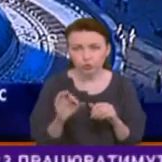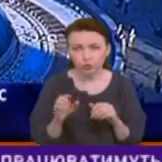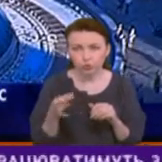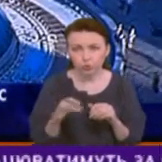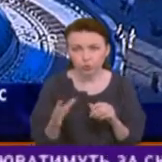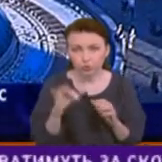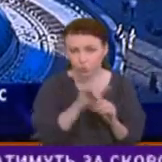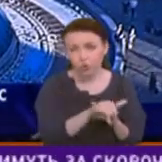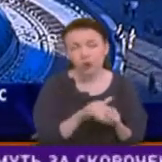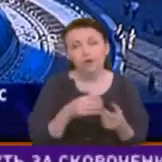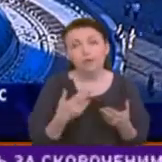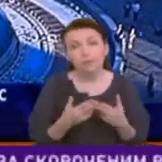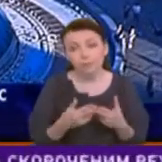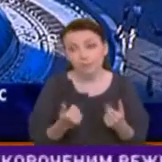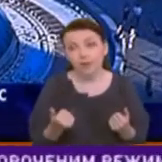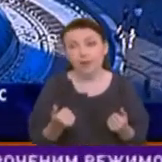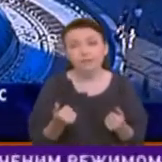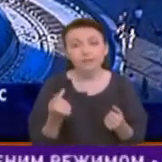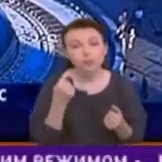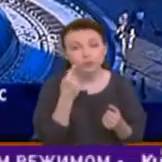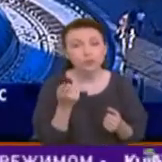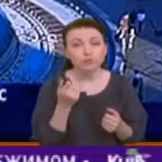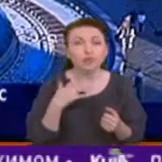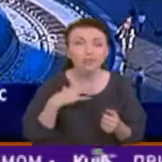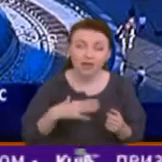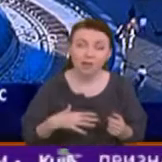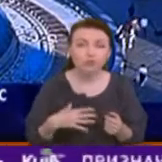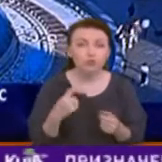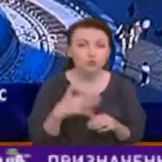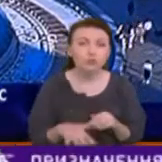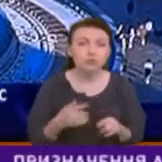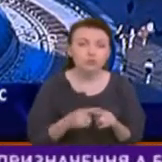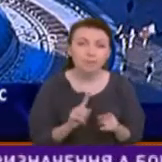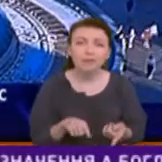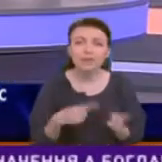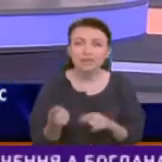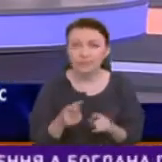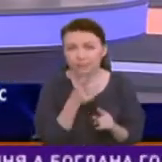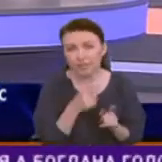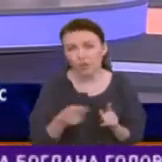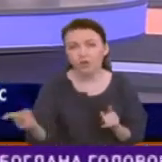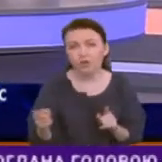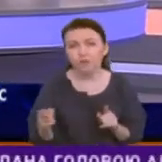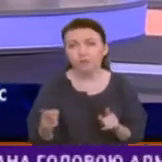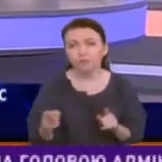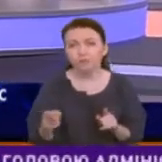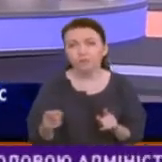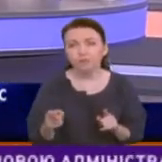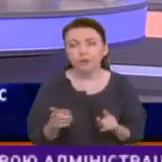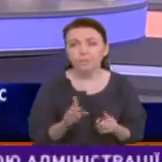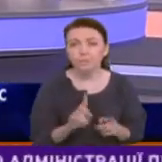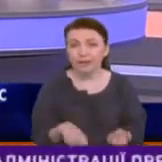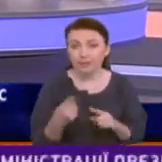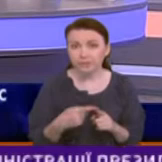Ну, в принципі, да, і це ображає, але терплять, бо розуміють, що це все-таки перехідний період. Знаєте, це як Зараз... перехідний період,